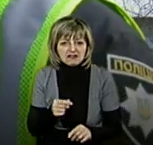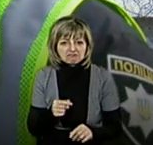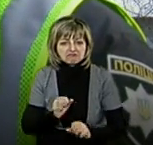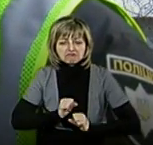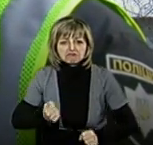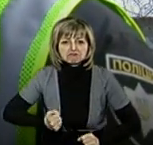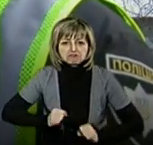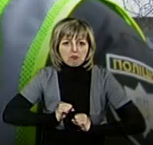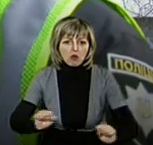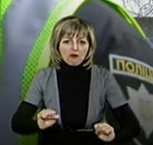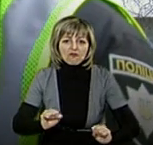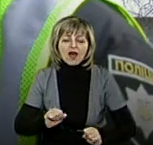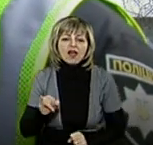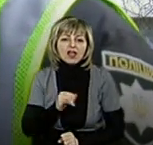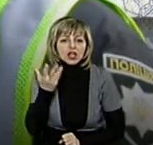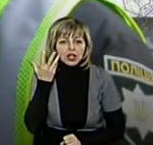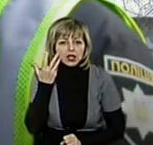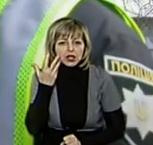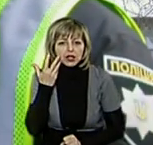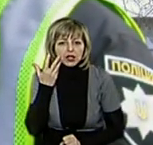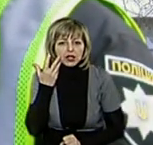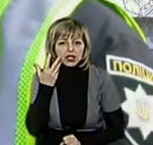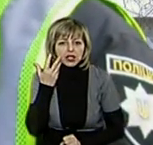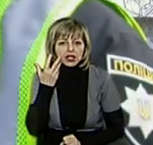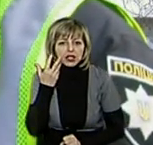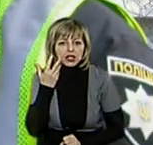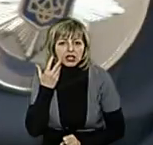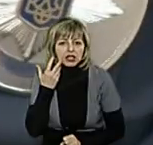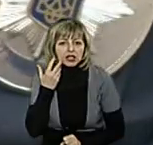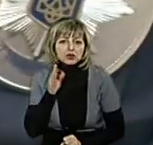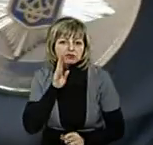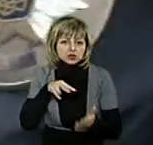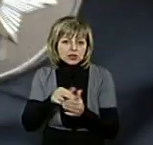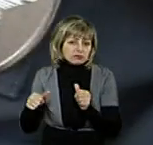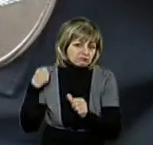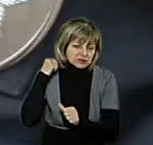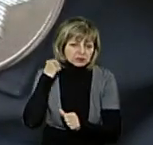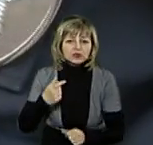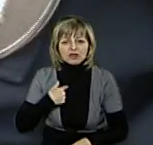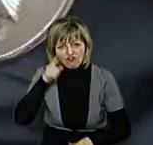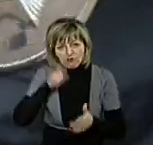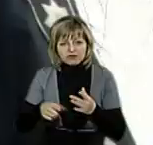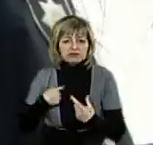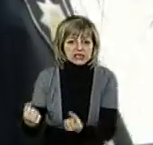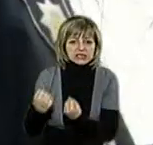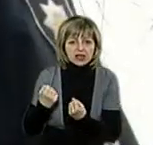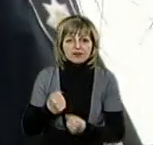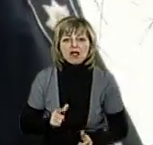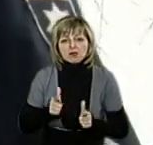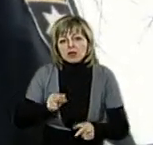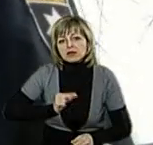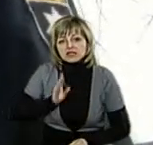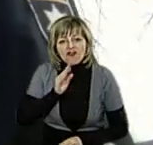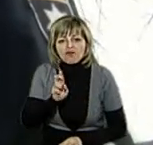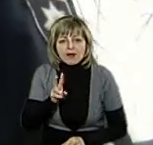Вона така бойова, і коли вона стоїть в мене за спиною, то я впевнений, що мене я прикритий. Патрульною, розповідає дівчина, стала в березні цього